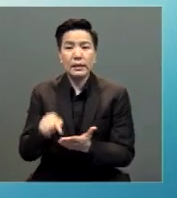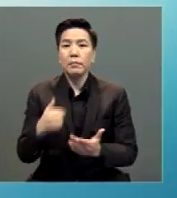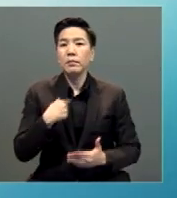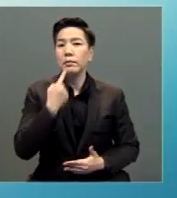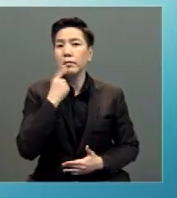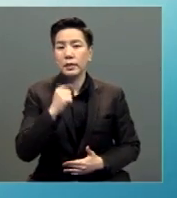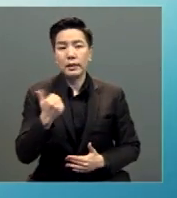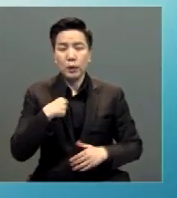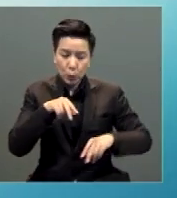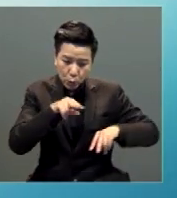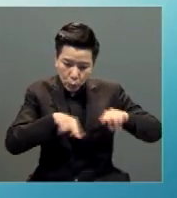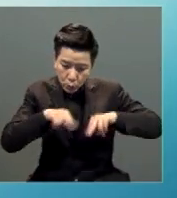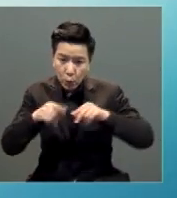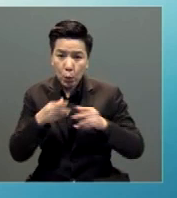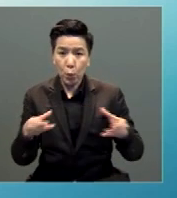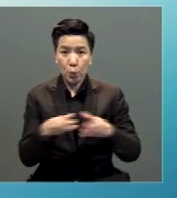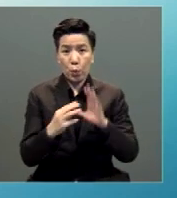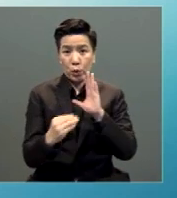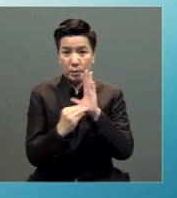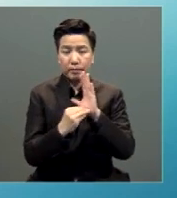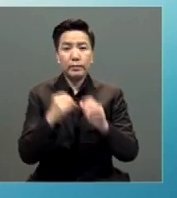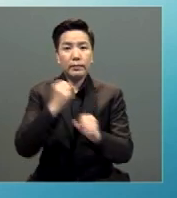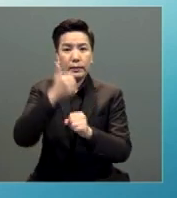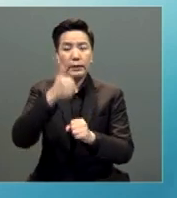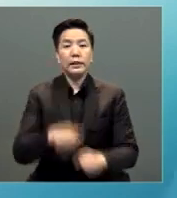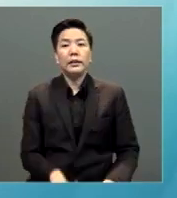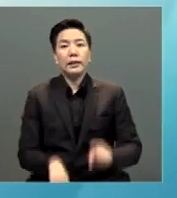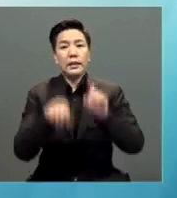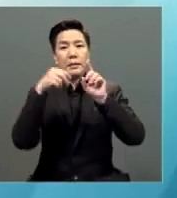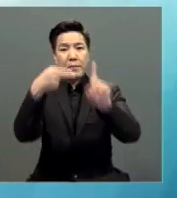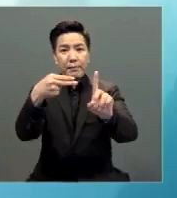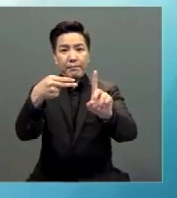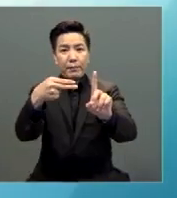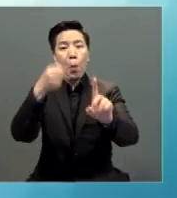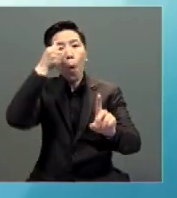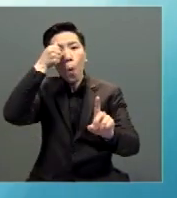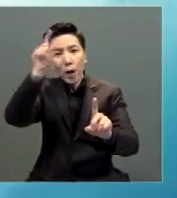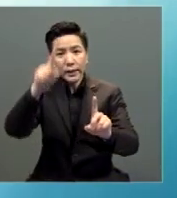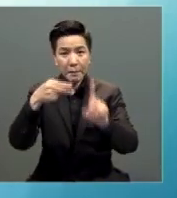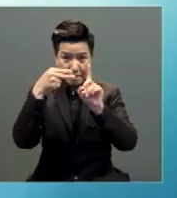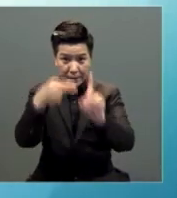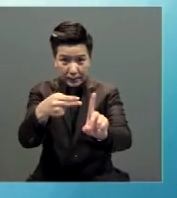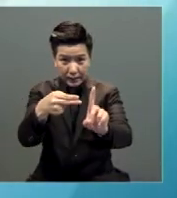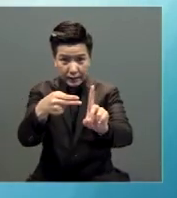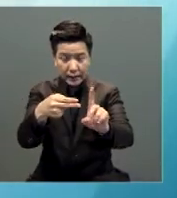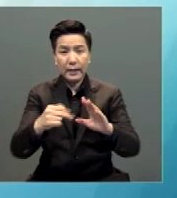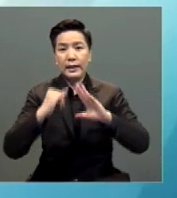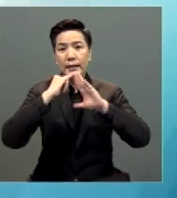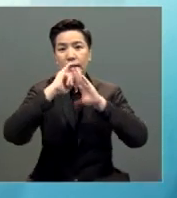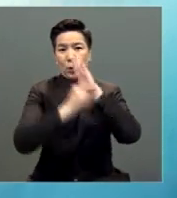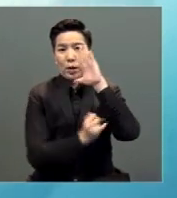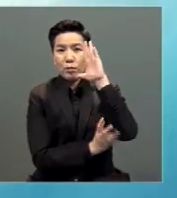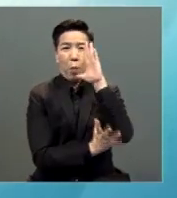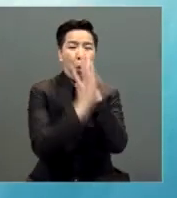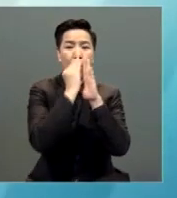ของการตรวจในกรุงเทพสามารถตรวจได้ถึง 10,000 ตัวอย่างต่อวันแล้วก็ต่างจังหวัดรวมได้อี